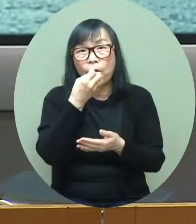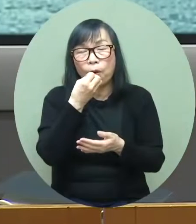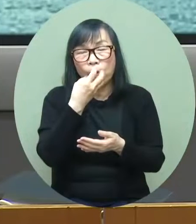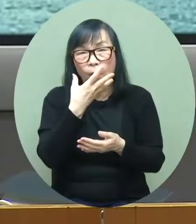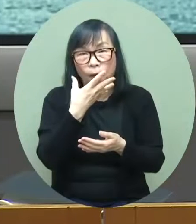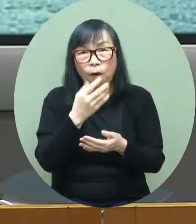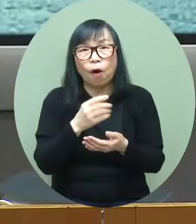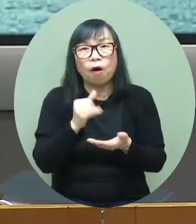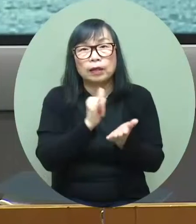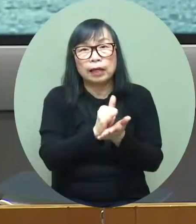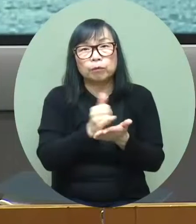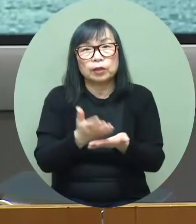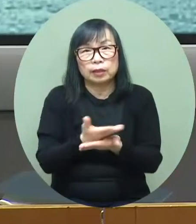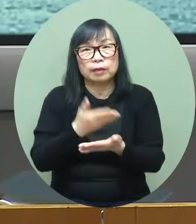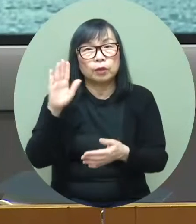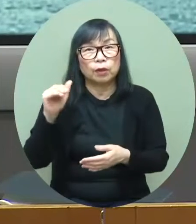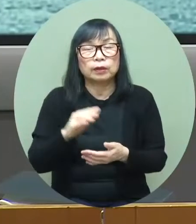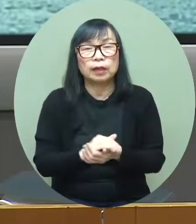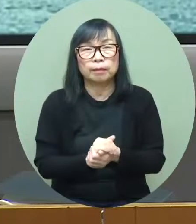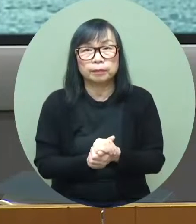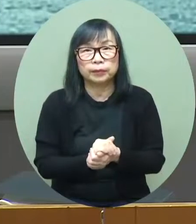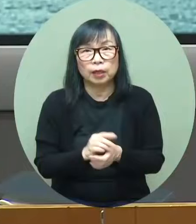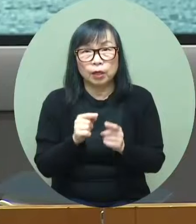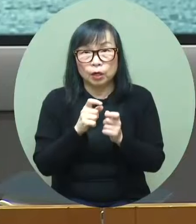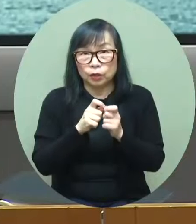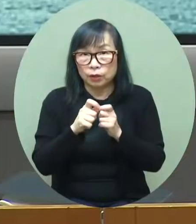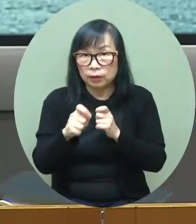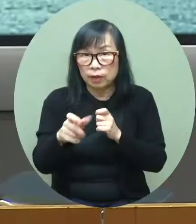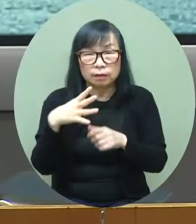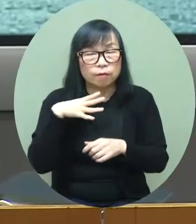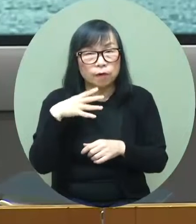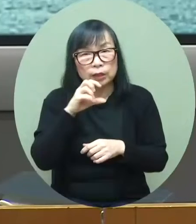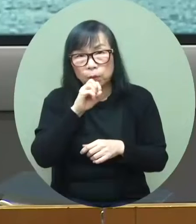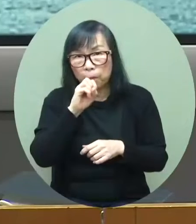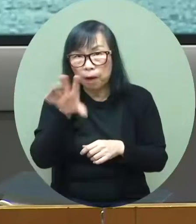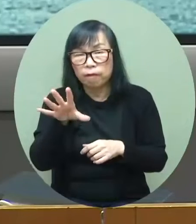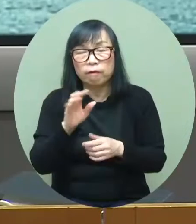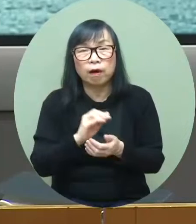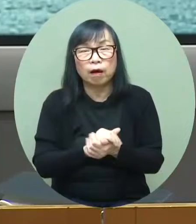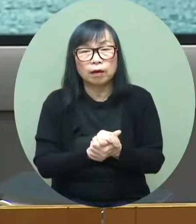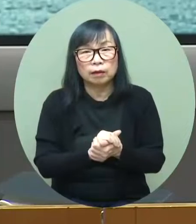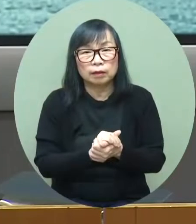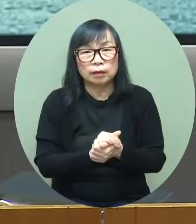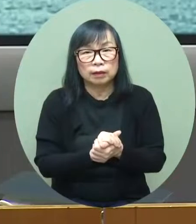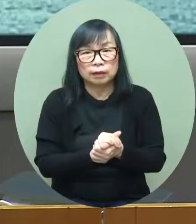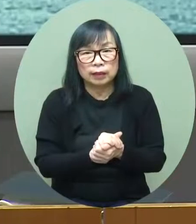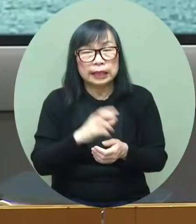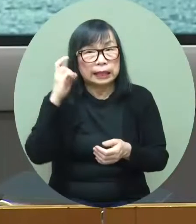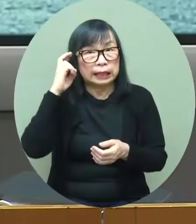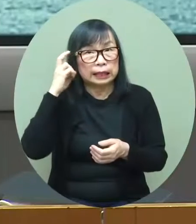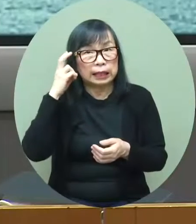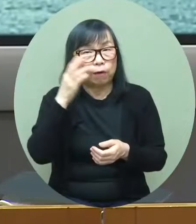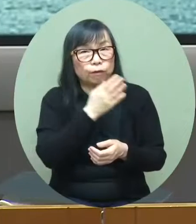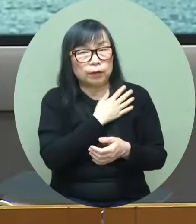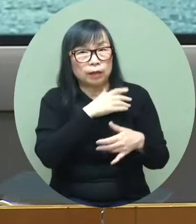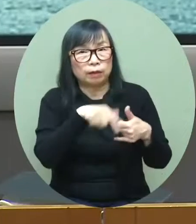這個臨床嘅試驗。咁至於詳細嘅情況，都要問翻嗰、那個佢做即係做研究嗰個單